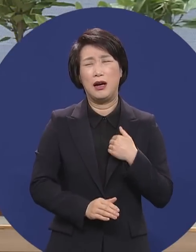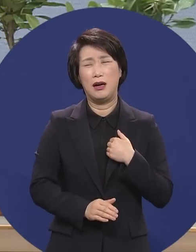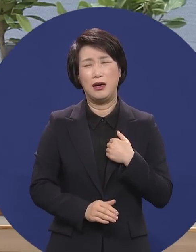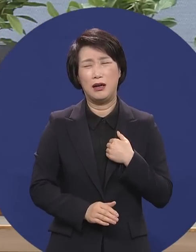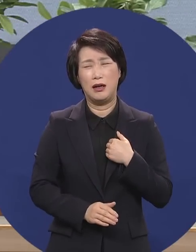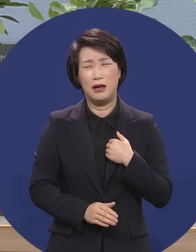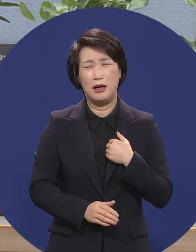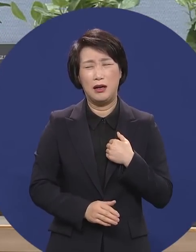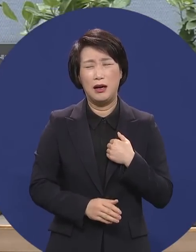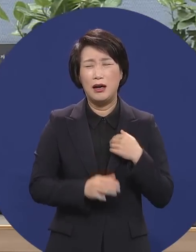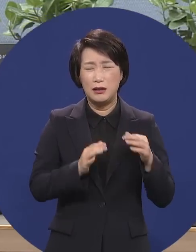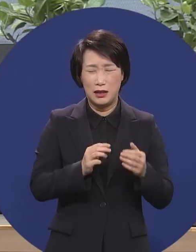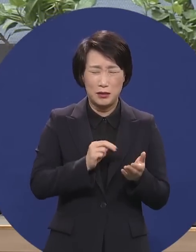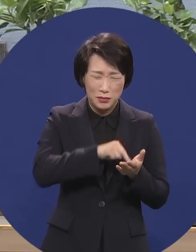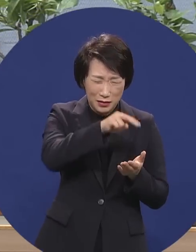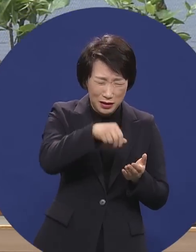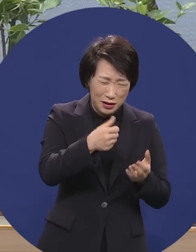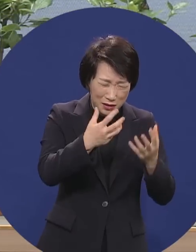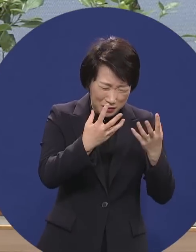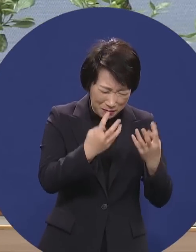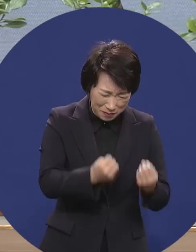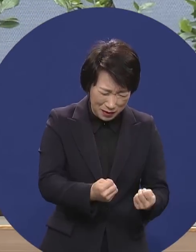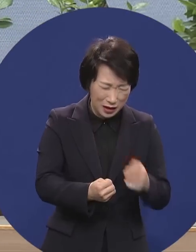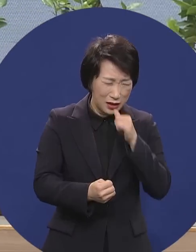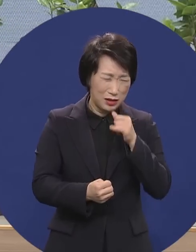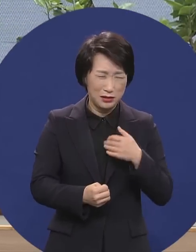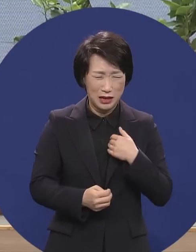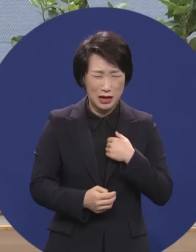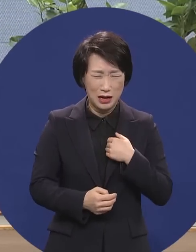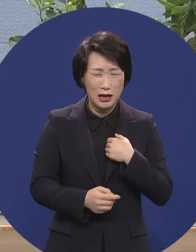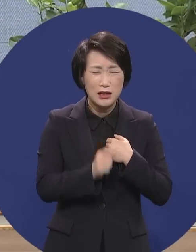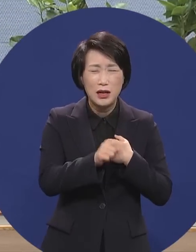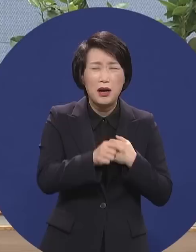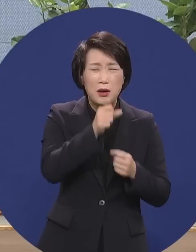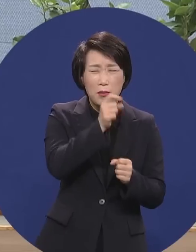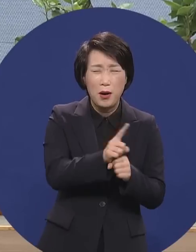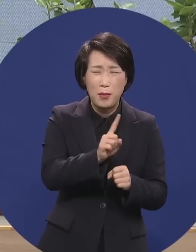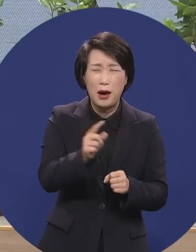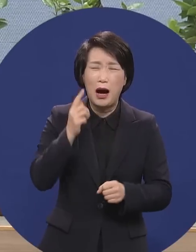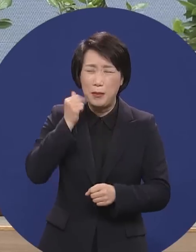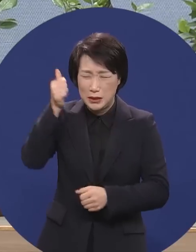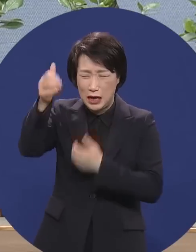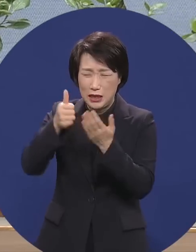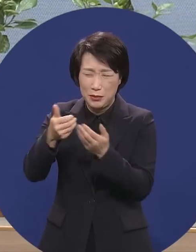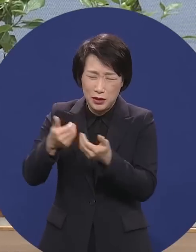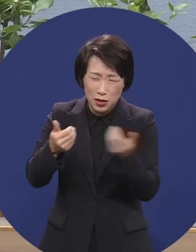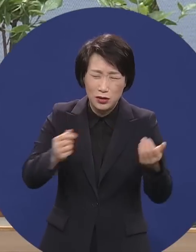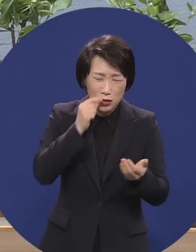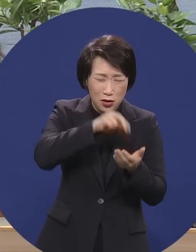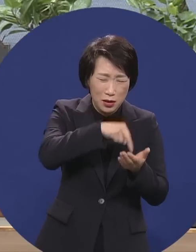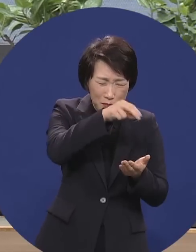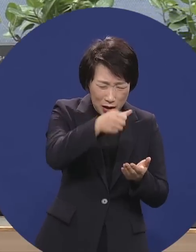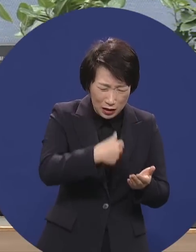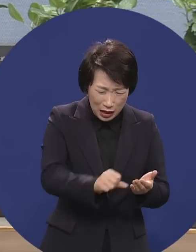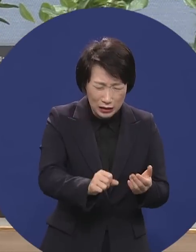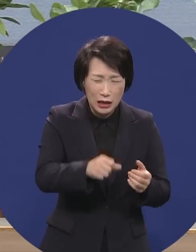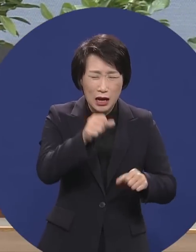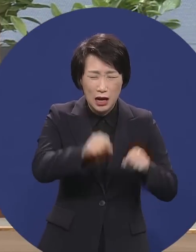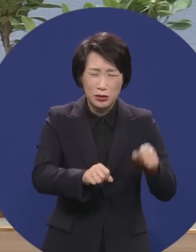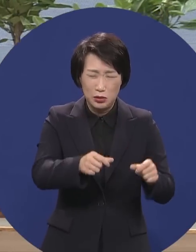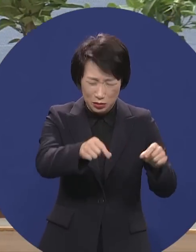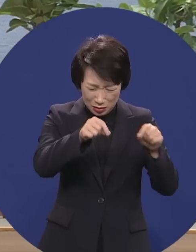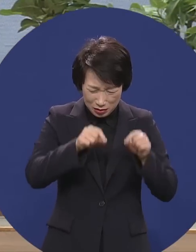얼마나 허랑방탕했는지, 이것은 벌써 아버지를 떠난 탕자의